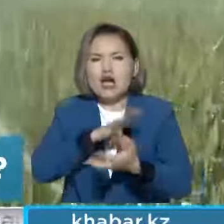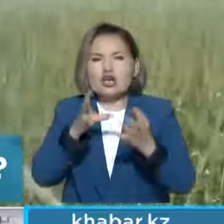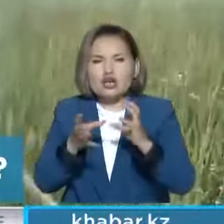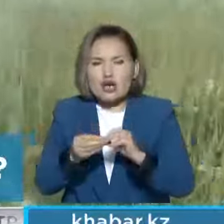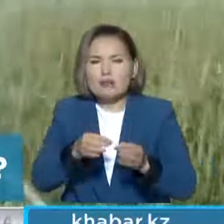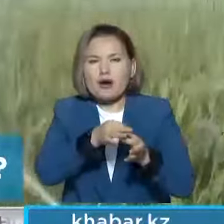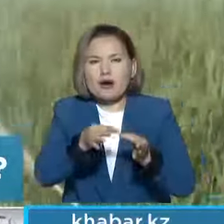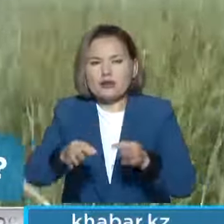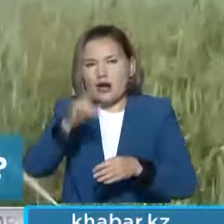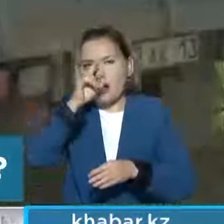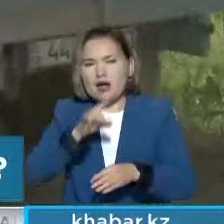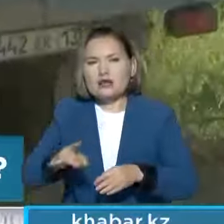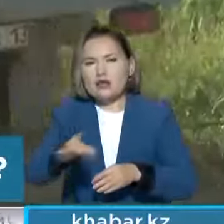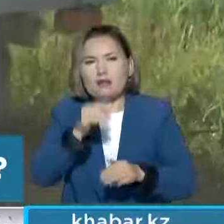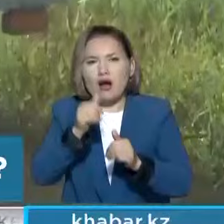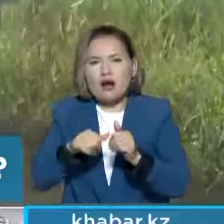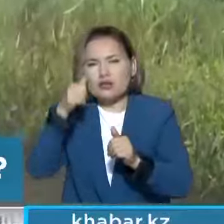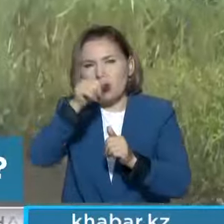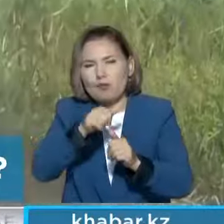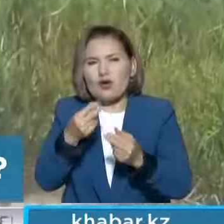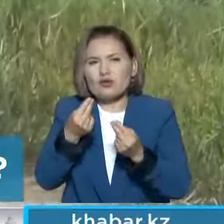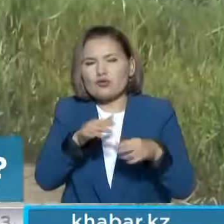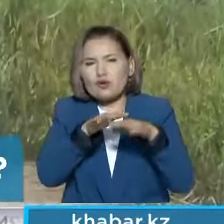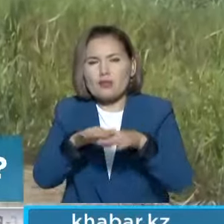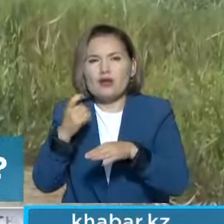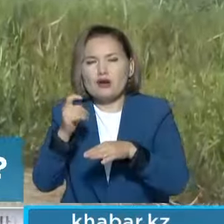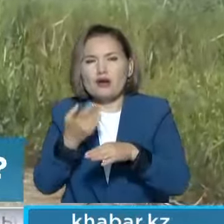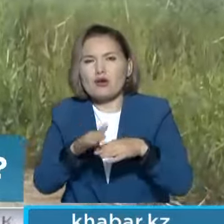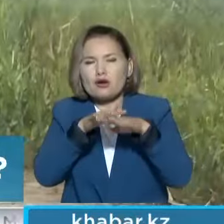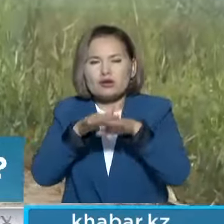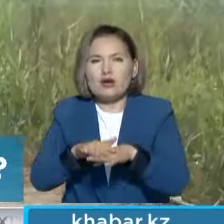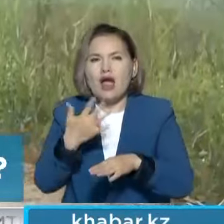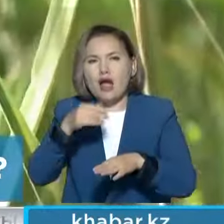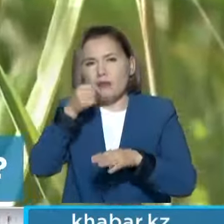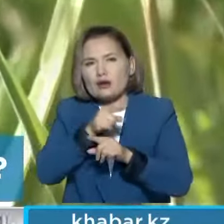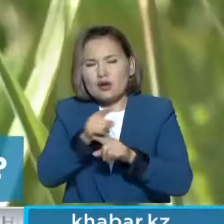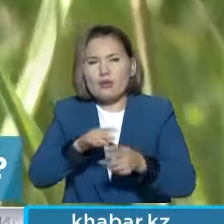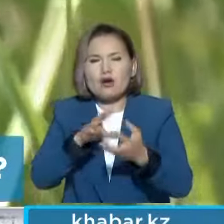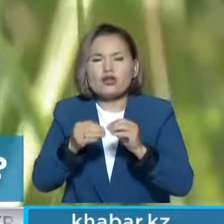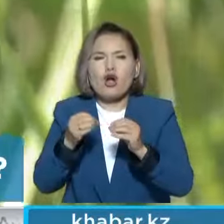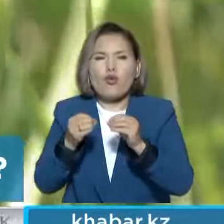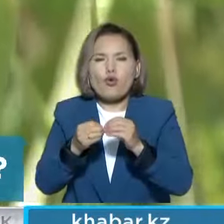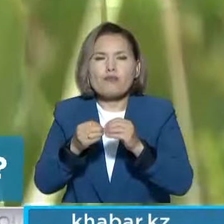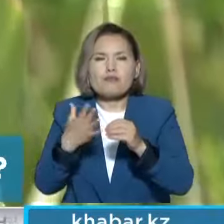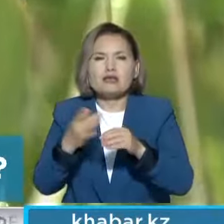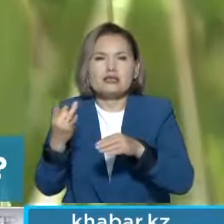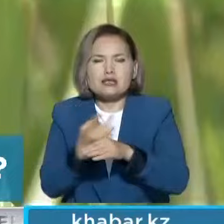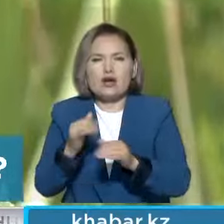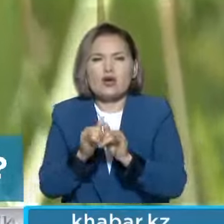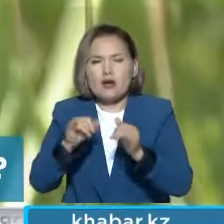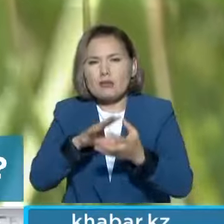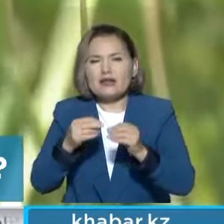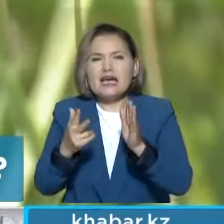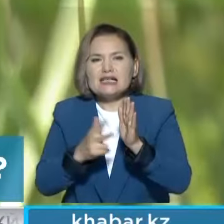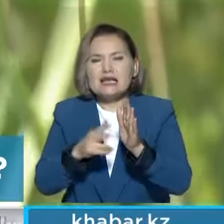еліміз зиянкеске қарсы күреске жыл сайын қыруар қаржы бөліп келеді. Соңғы 5 жылда қаржыландыру көлемі 15 есеге өсіпті. Биыл